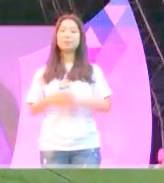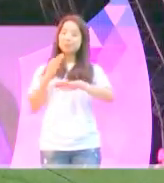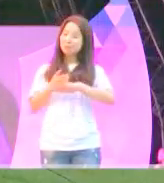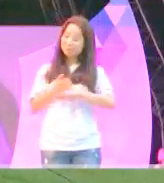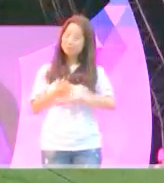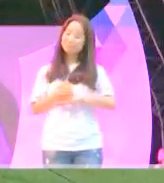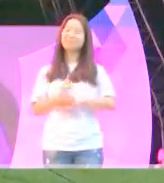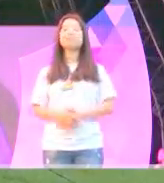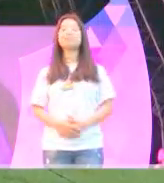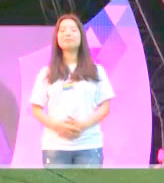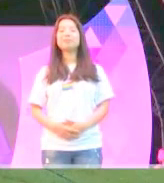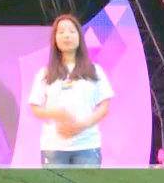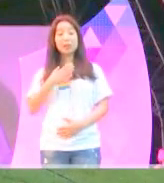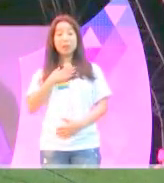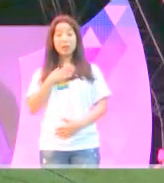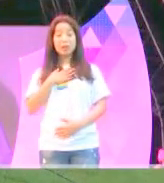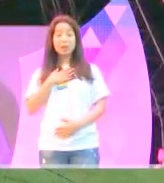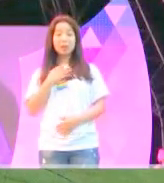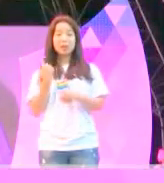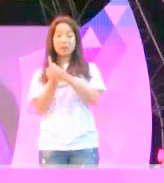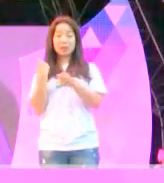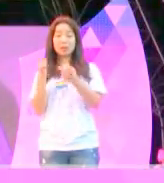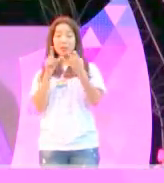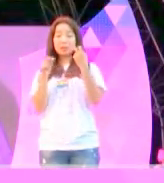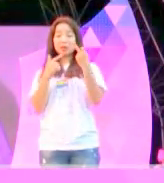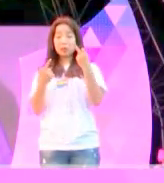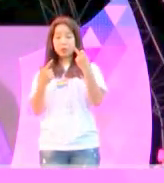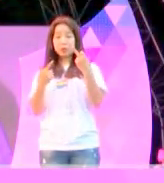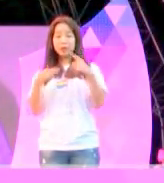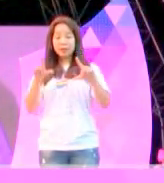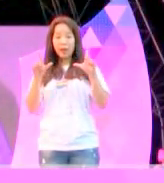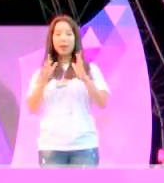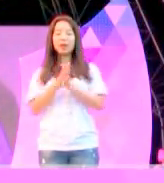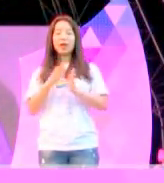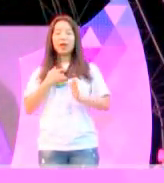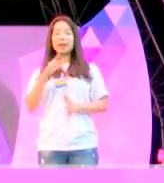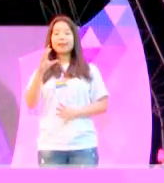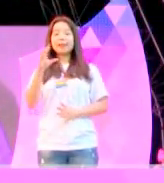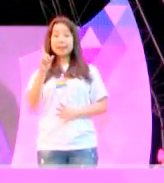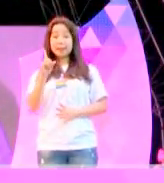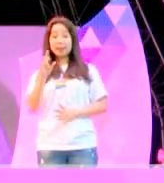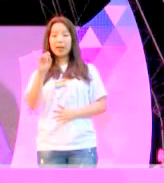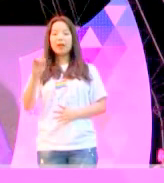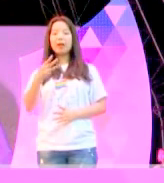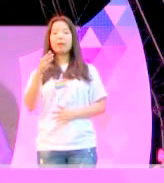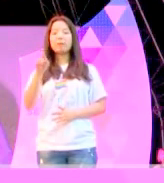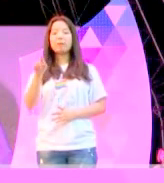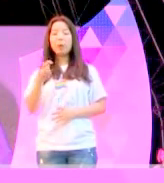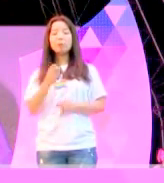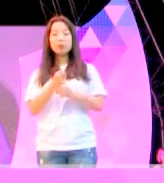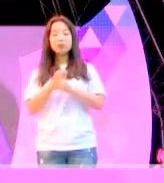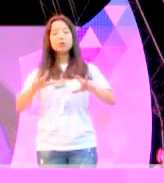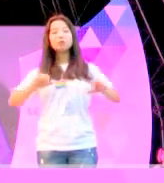감사합니다. 저는 작년 12월 6일에 1집 앨범 냈고요. 이렇게 활동하고